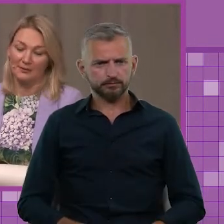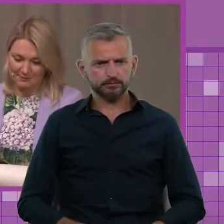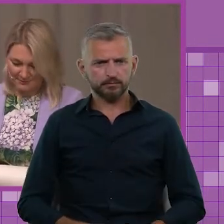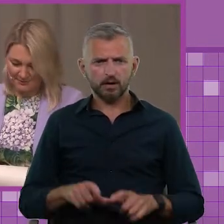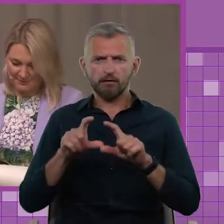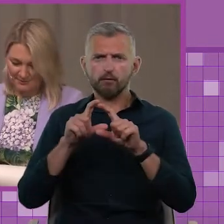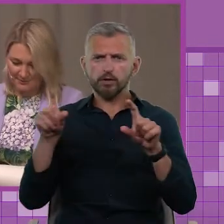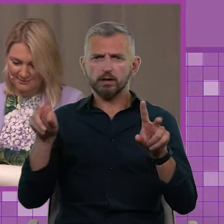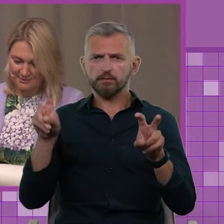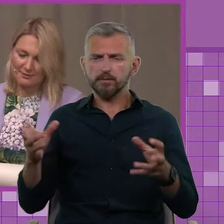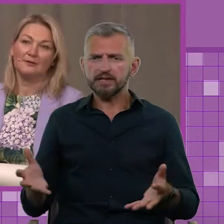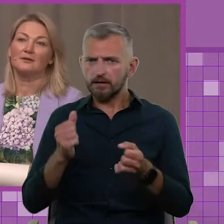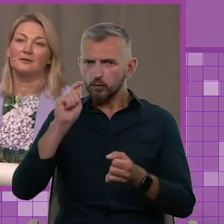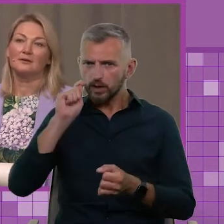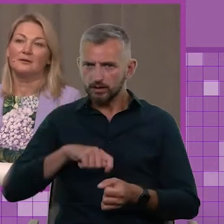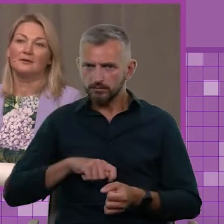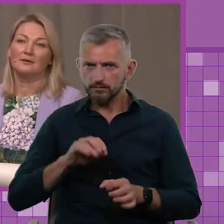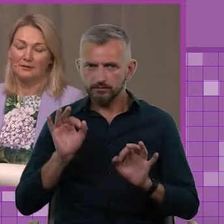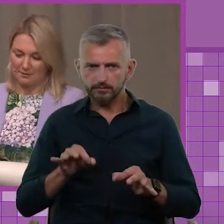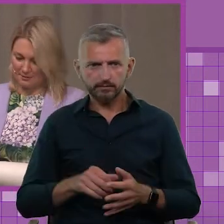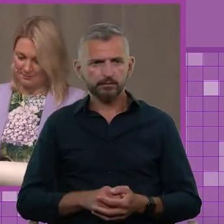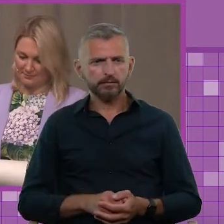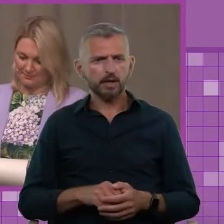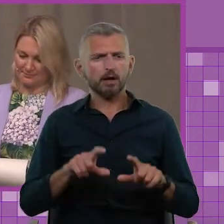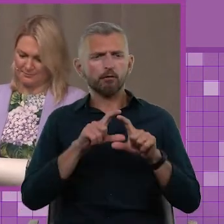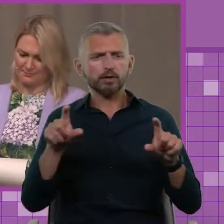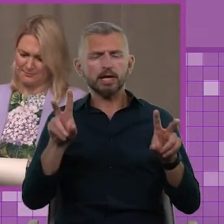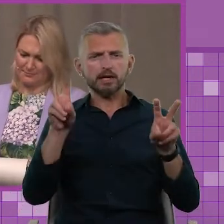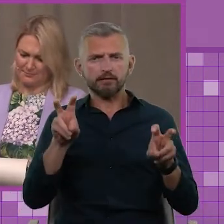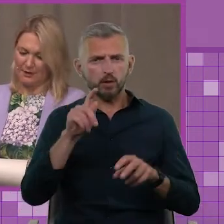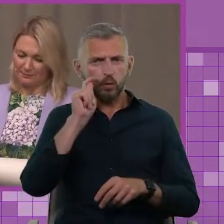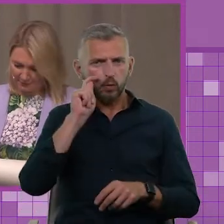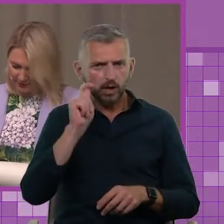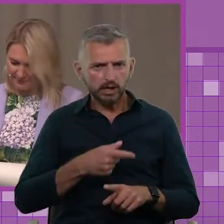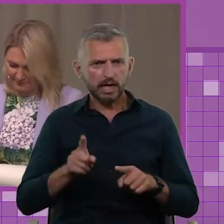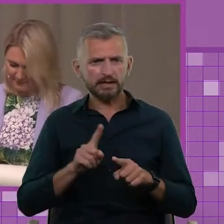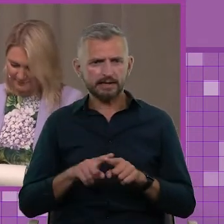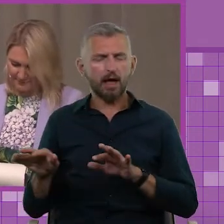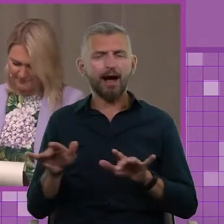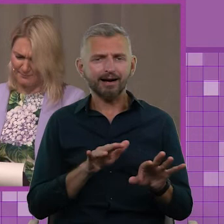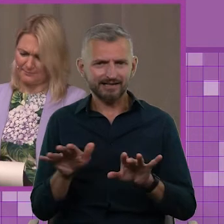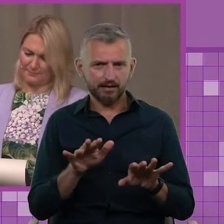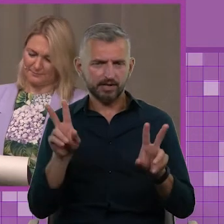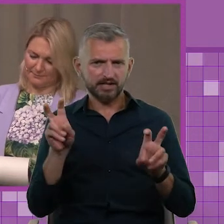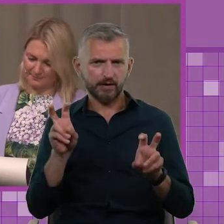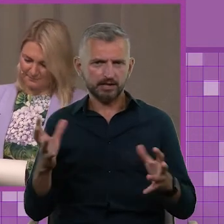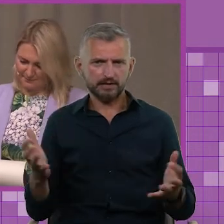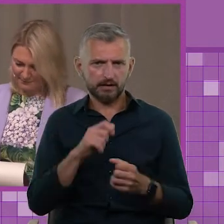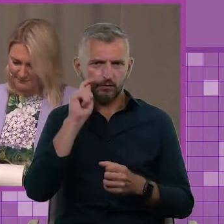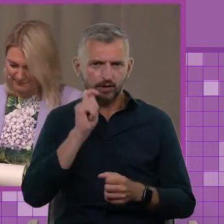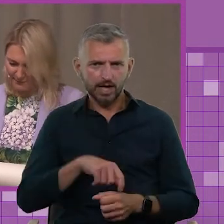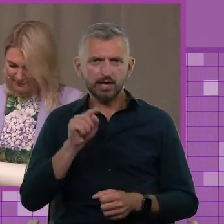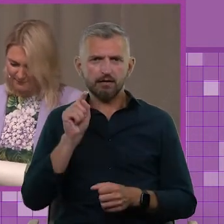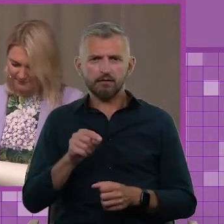Фундація називається Save Ukraine, правильно? Ні, фундація називається Україна, це акція називається Save Ukraine, ця акція